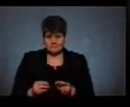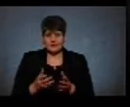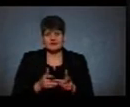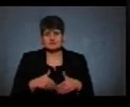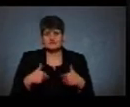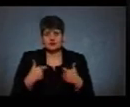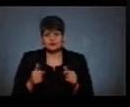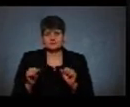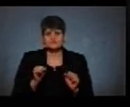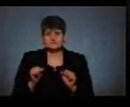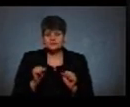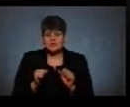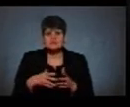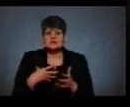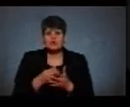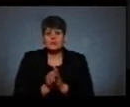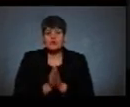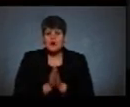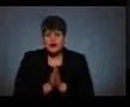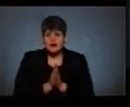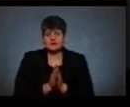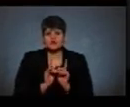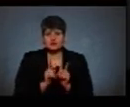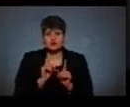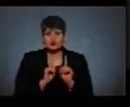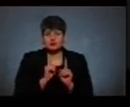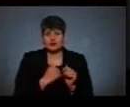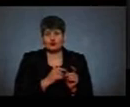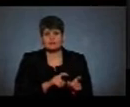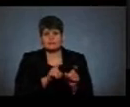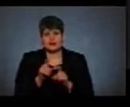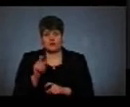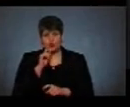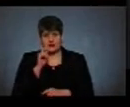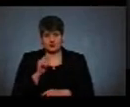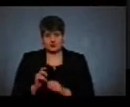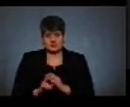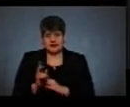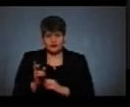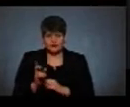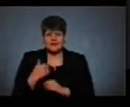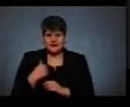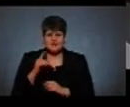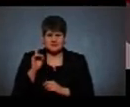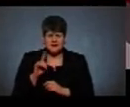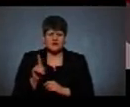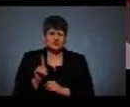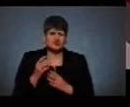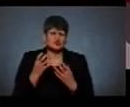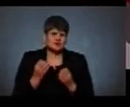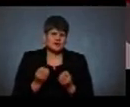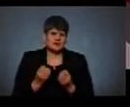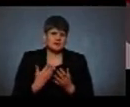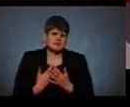єпархіальне управління з своїм проханням про те, що згідно зборів вони хочуть прийти в українську церкву. Разом з тим, я знаю, що ще десь